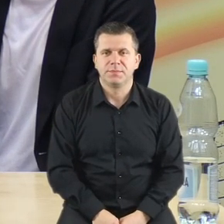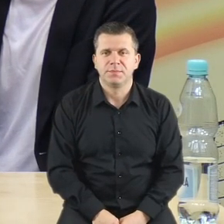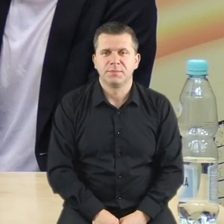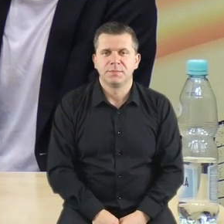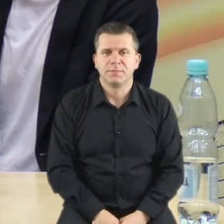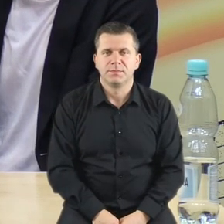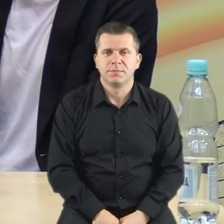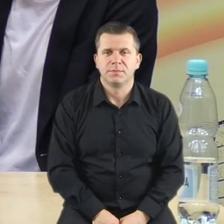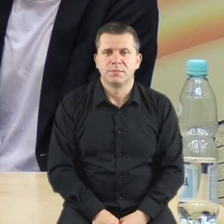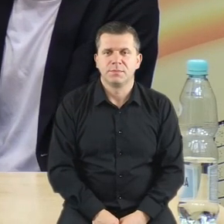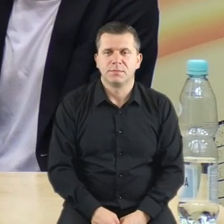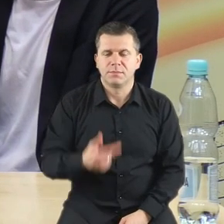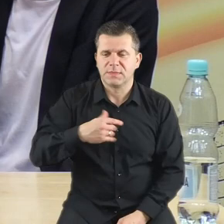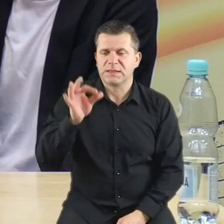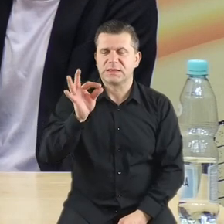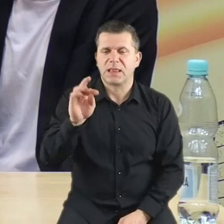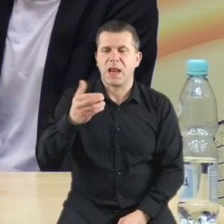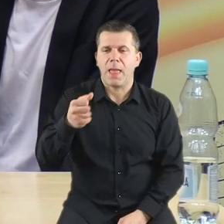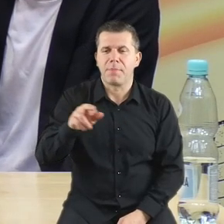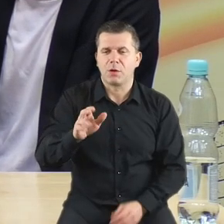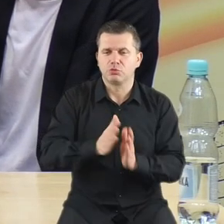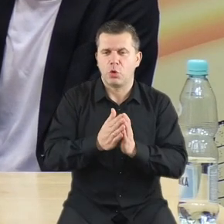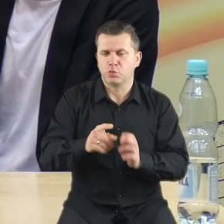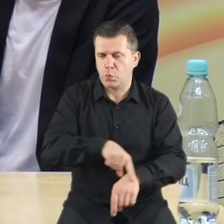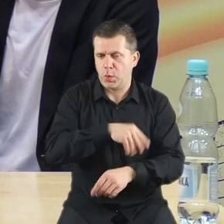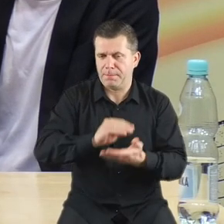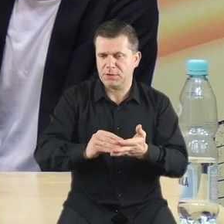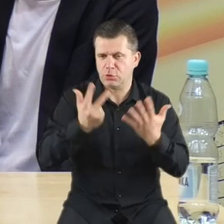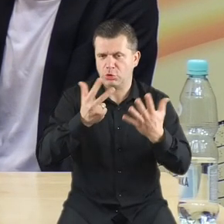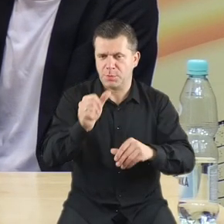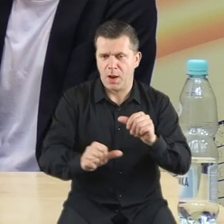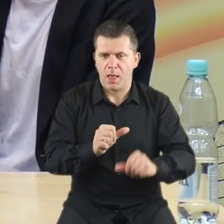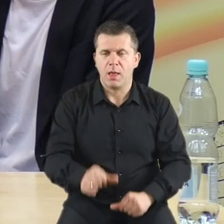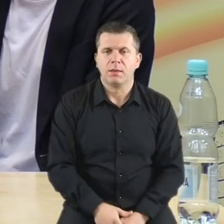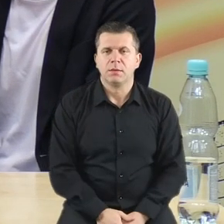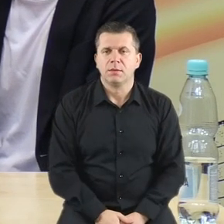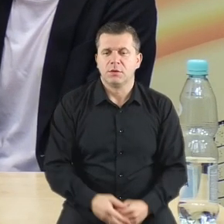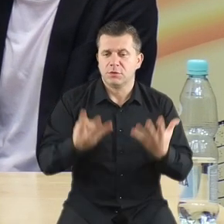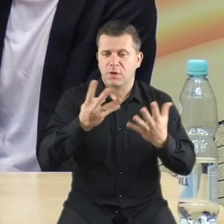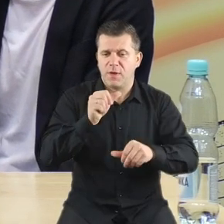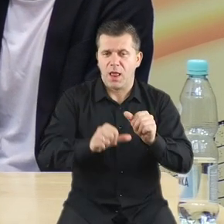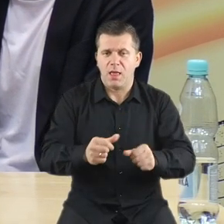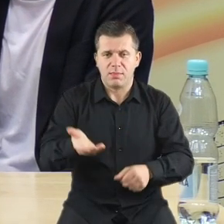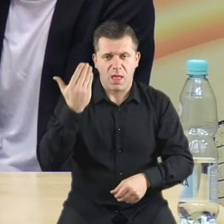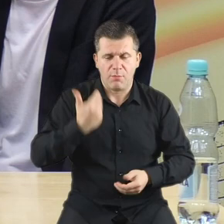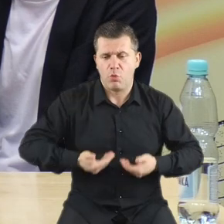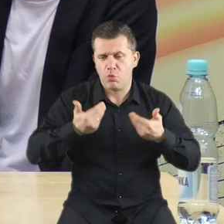ponieważ ja Stramera tak długo pisałem, prawie 8 lat, a 9 lat temu urodziły się moje dzieci